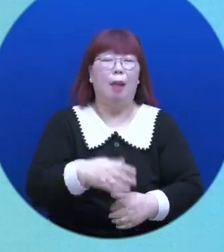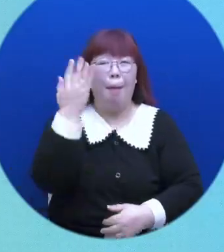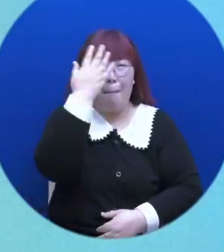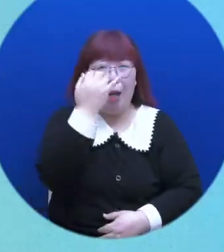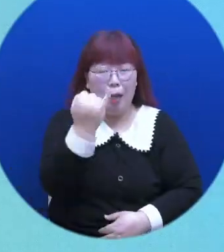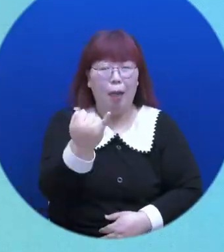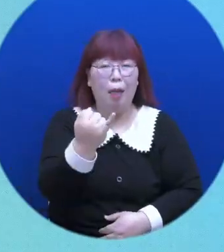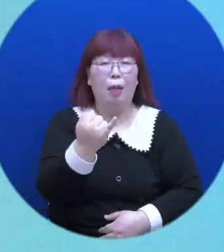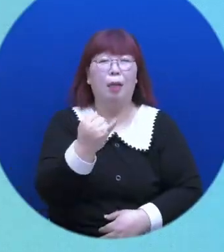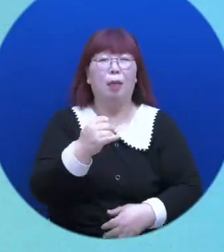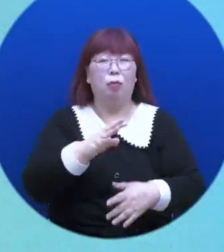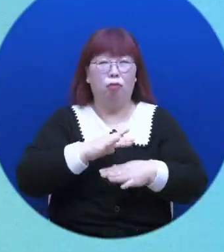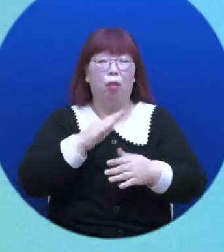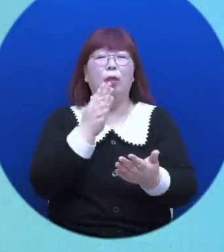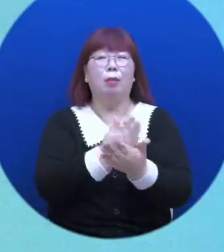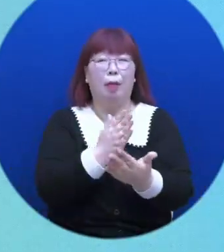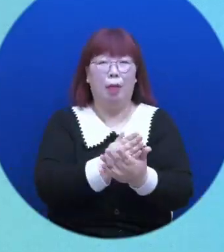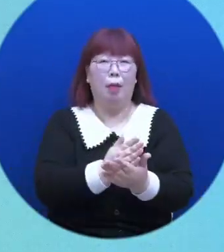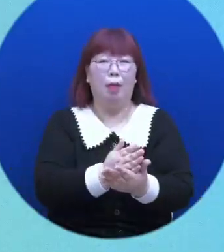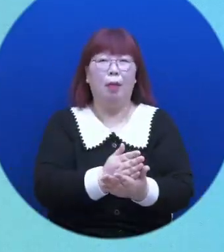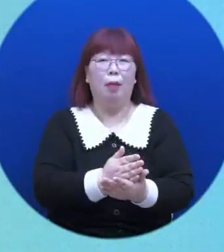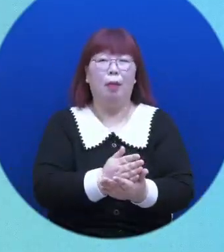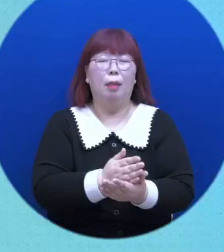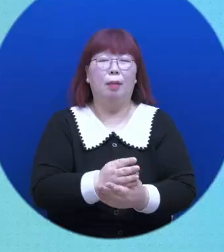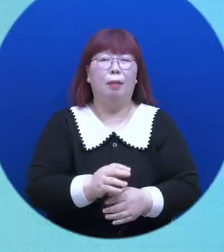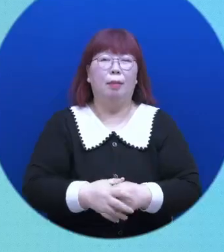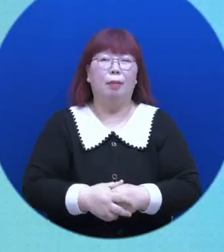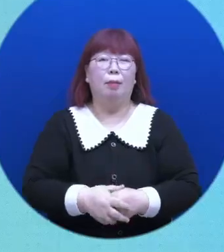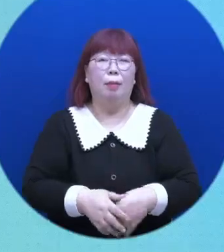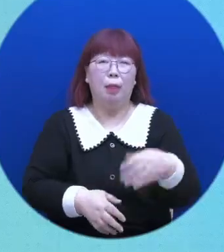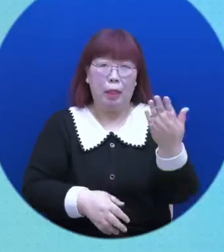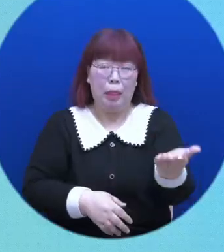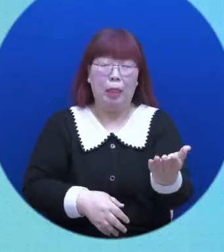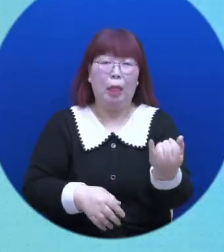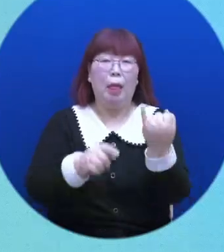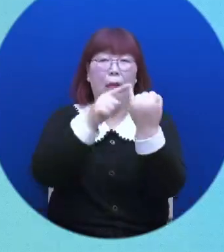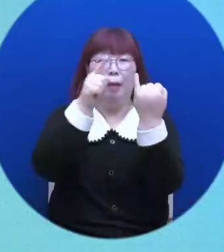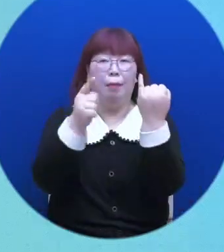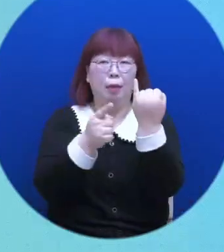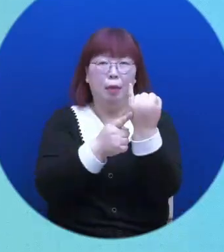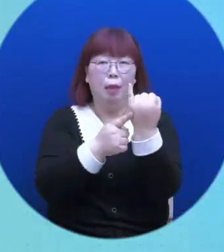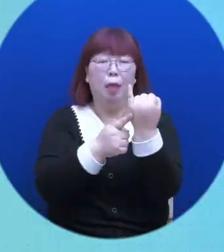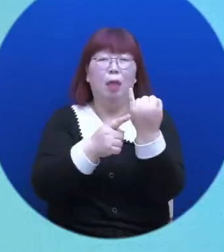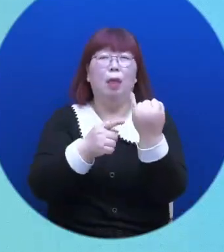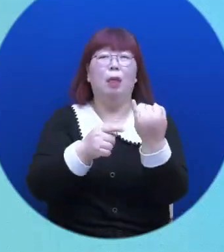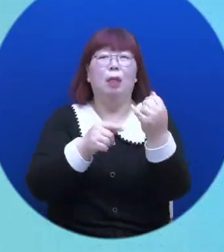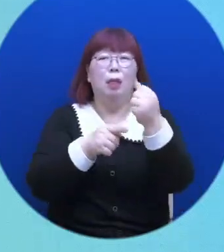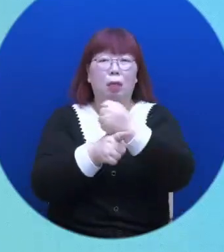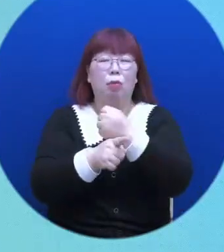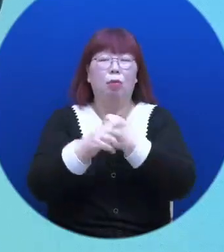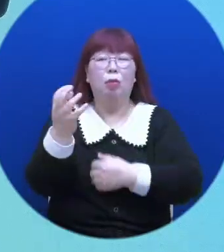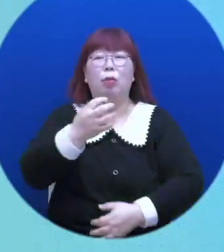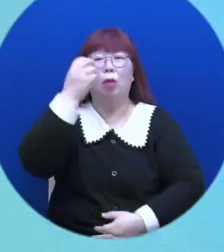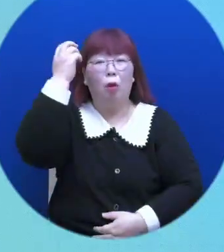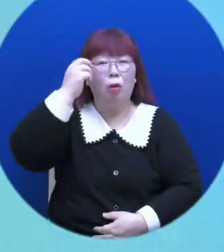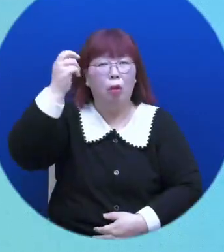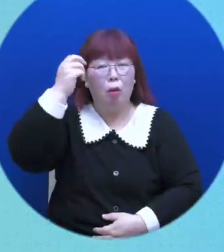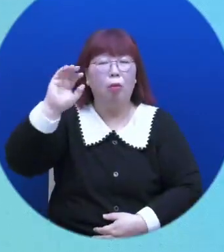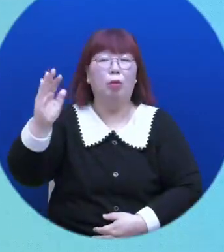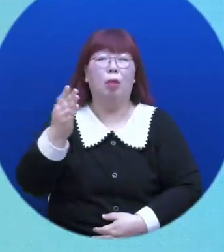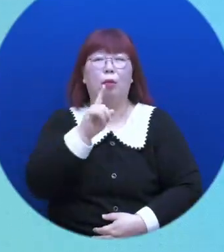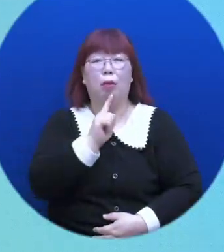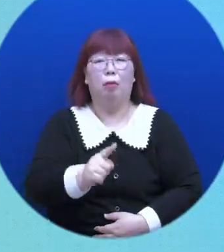말라. 그리고 난 이후에 내가 아기를 가진 것은 성령으로 되었나니라